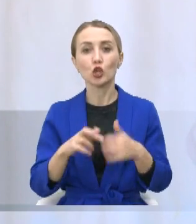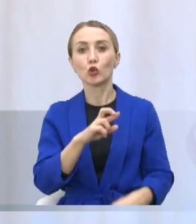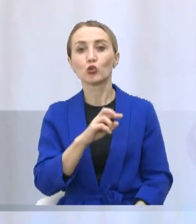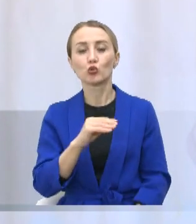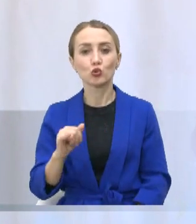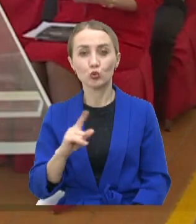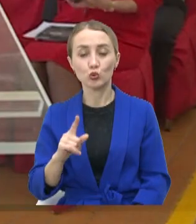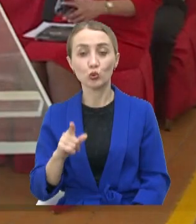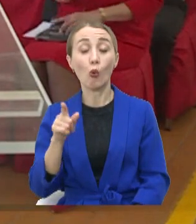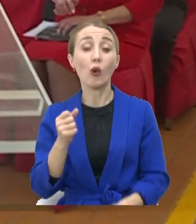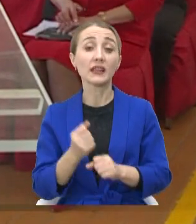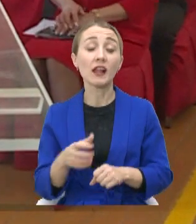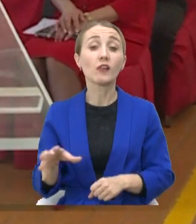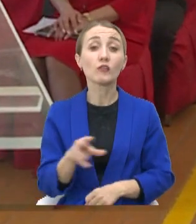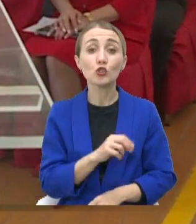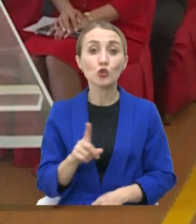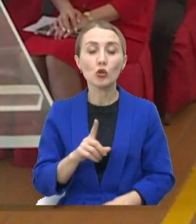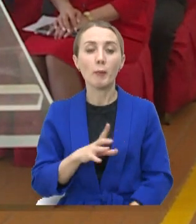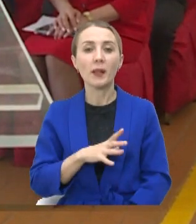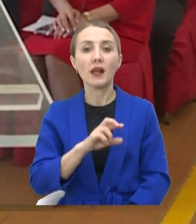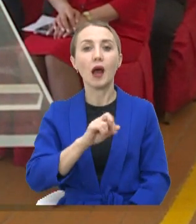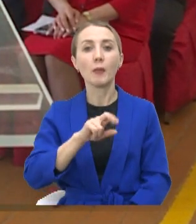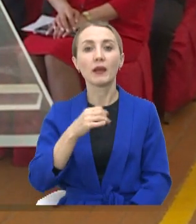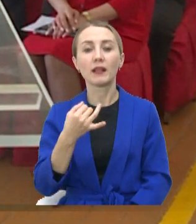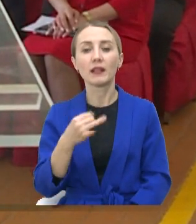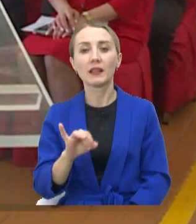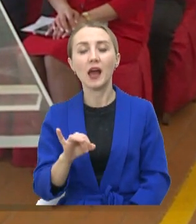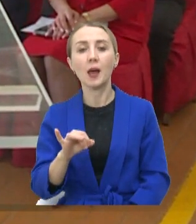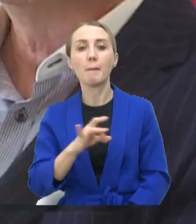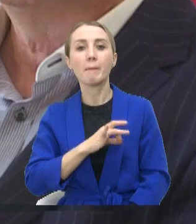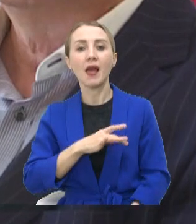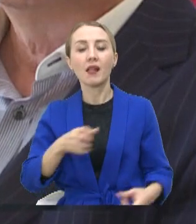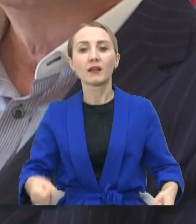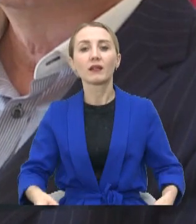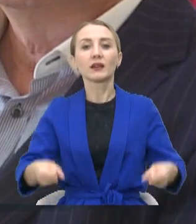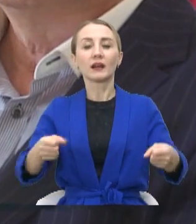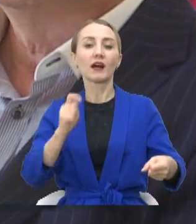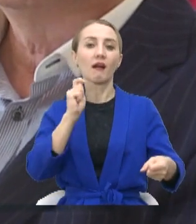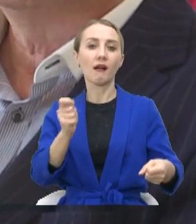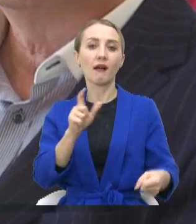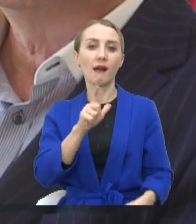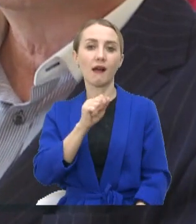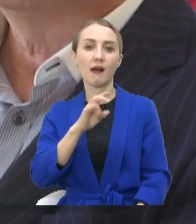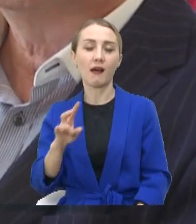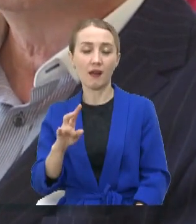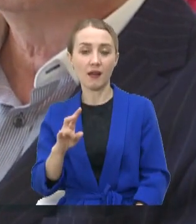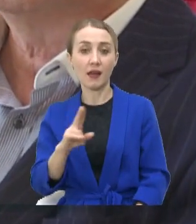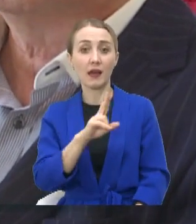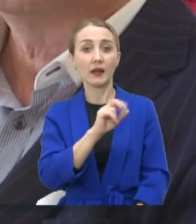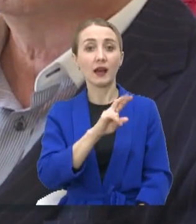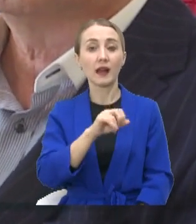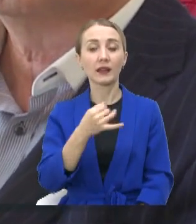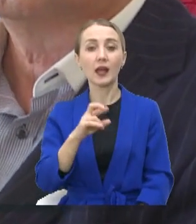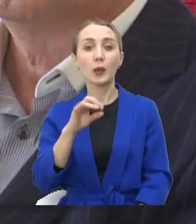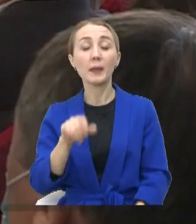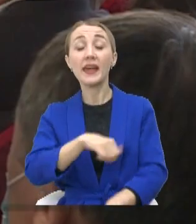Он сделал все для того, чтобы Абылай был поднят на белой кашме и провозглашен ханом. Канайби стал главным советником